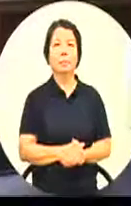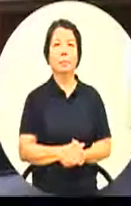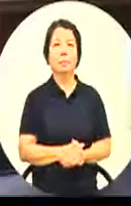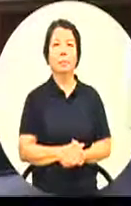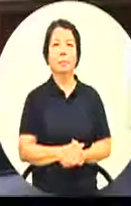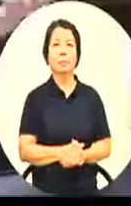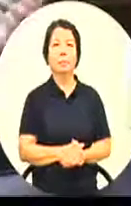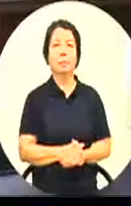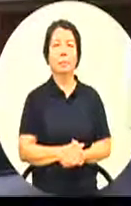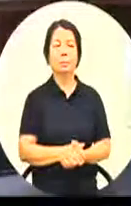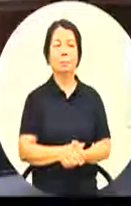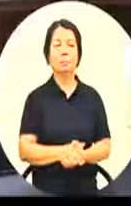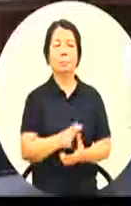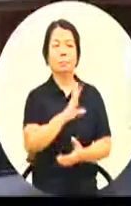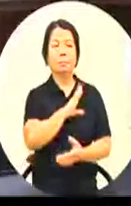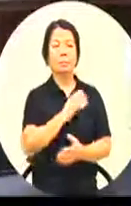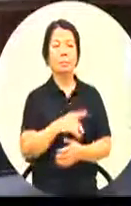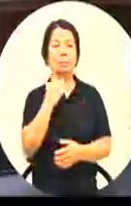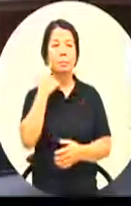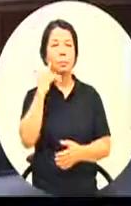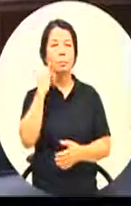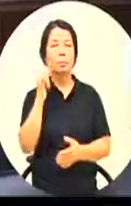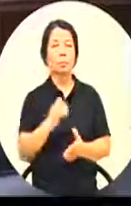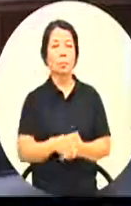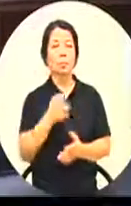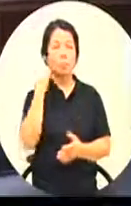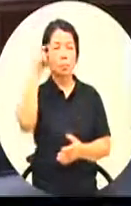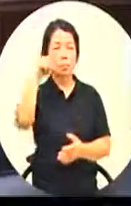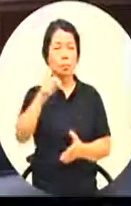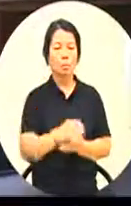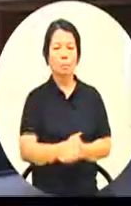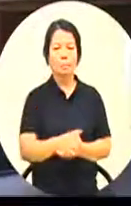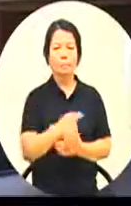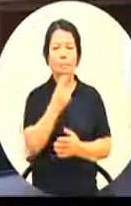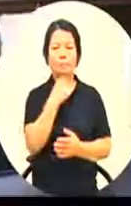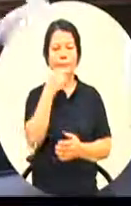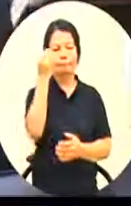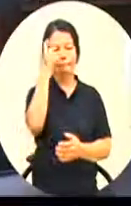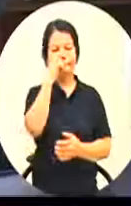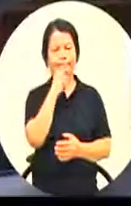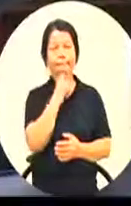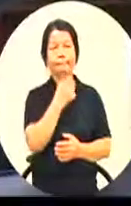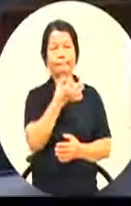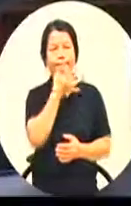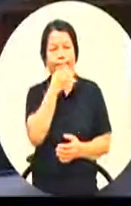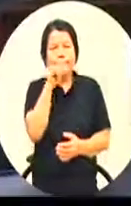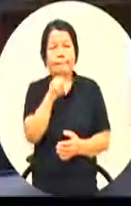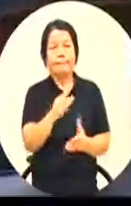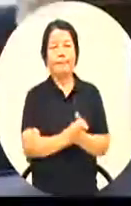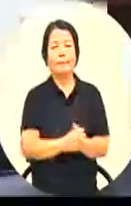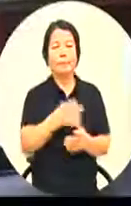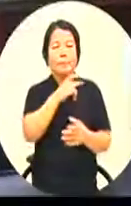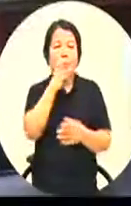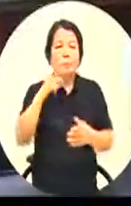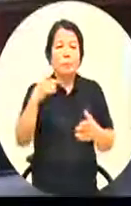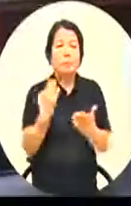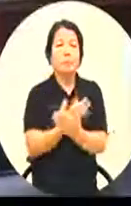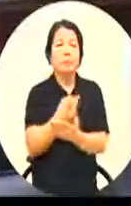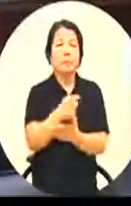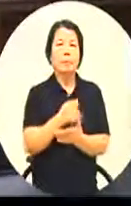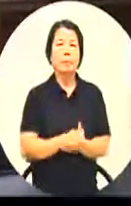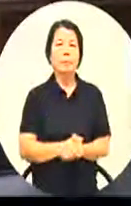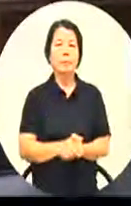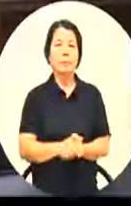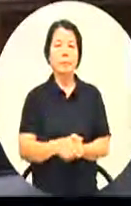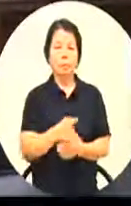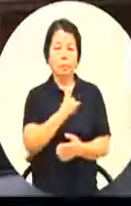当然这是讲到家长的部分，我觉得这是一个迷思哈。那这个英语师资不足不一定要用外师，我